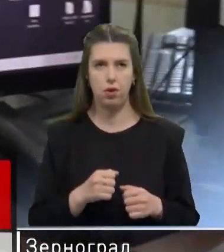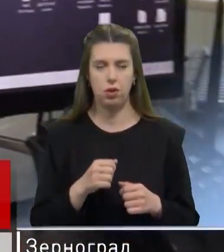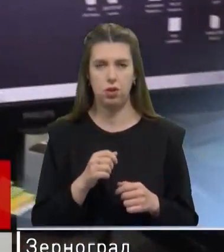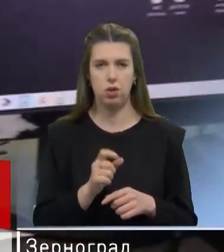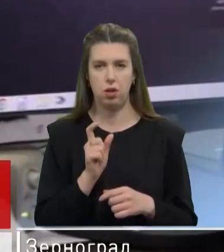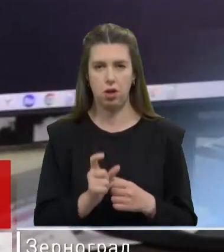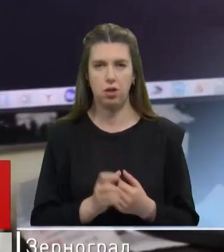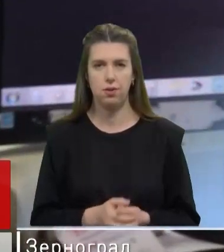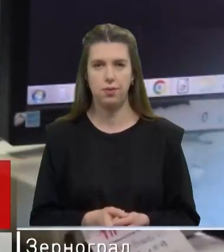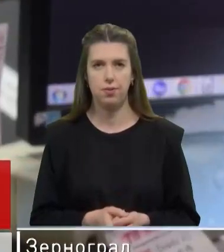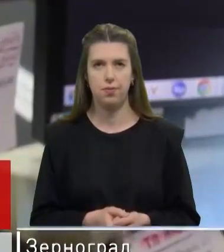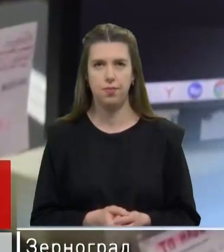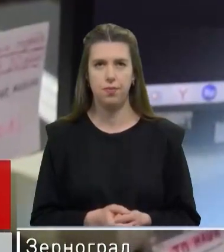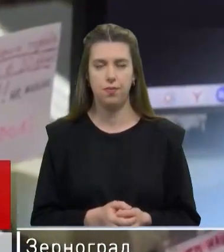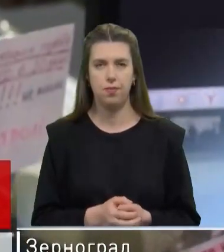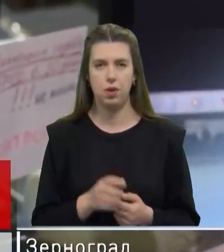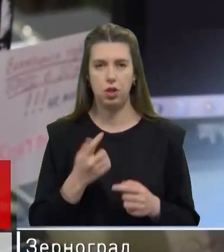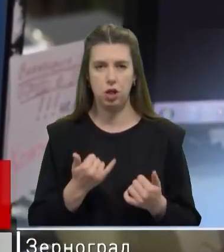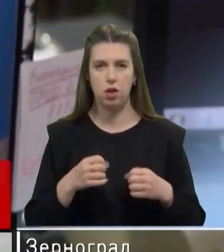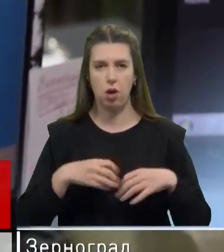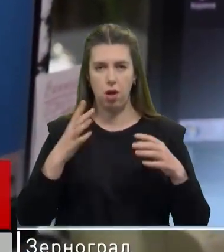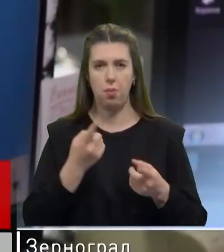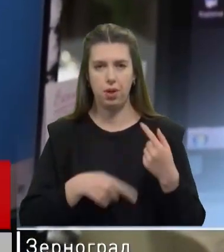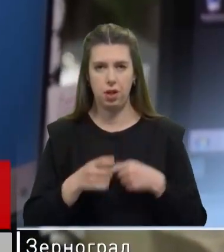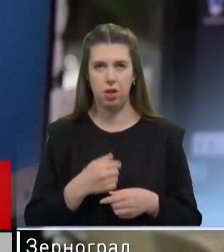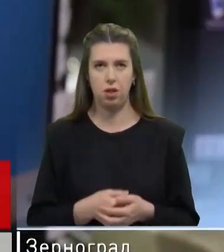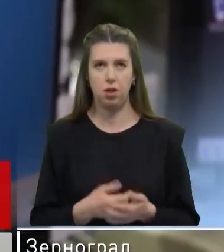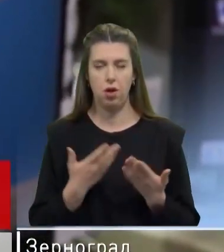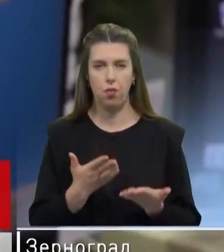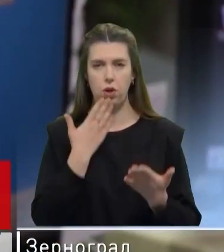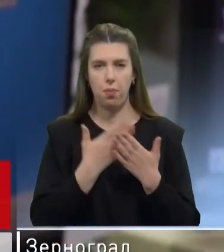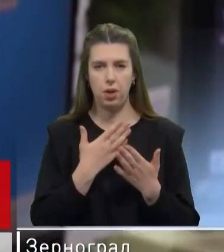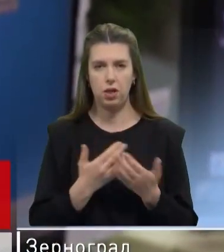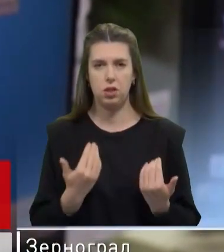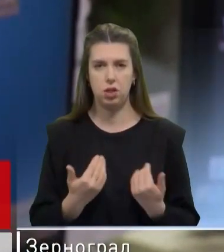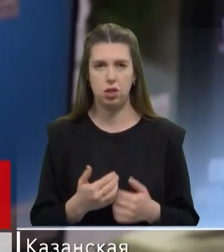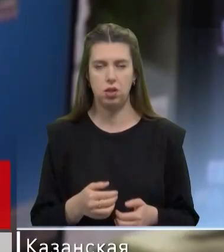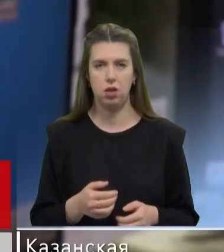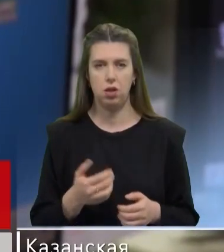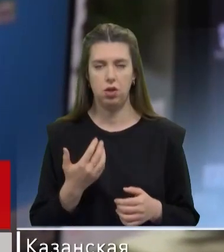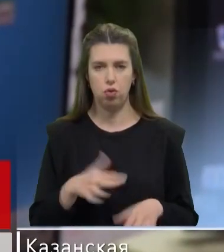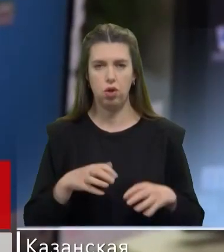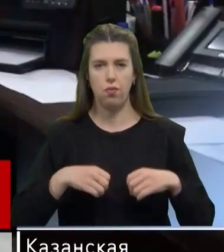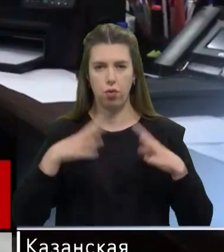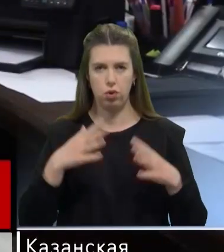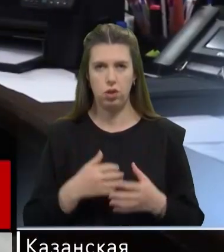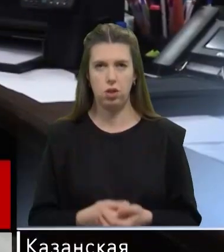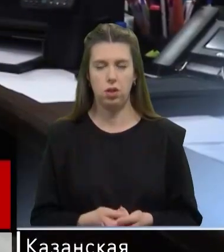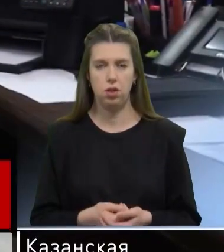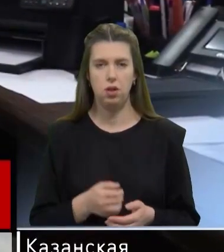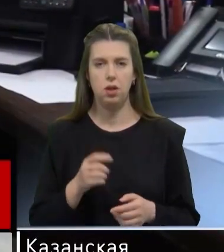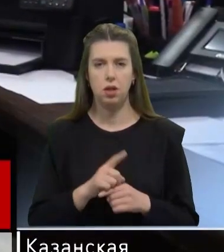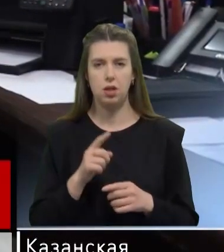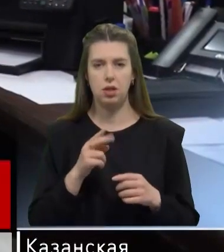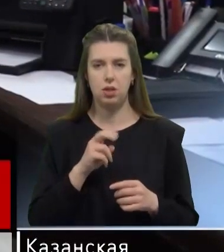кратковременно. Кратковременно включу. Вот он нам покажет сейчас, что освещение включилось. Юрий